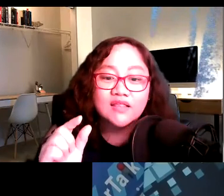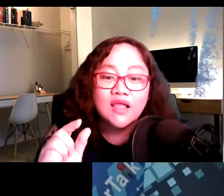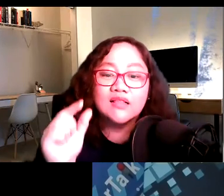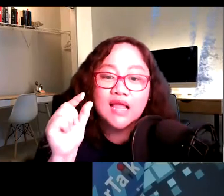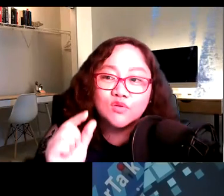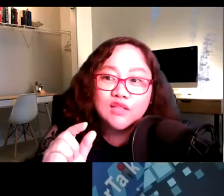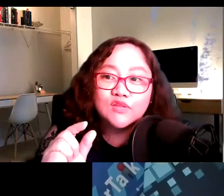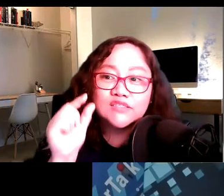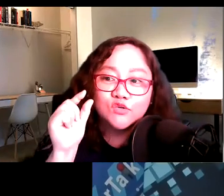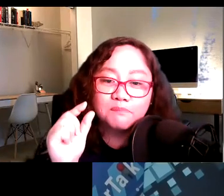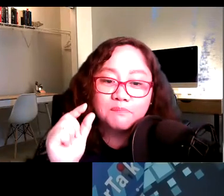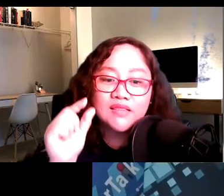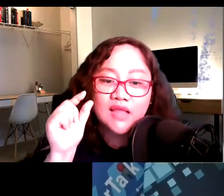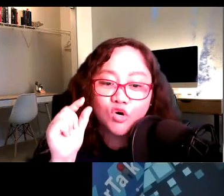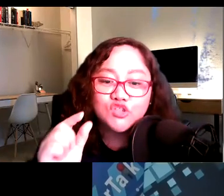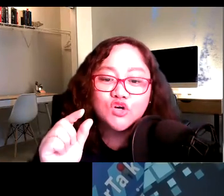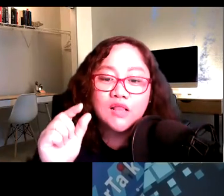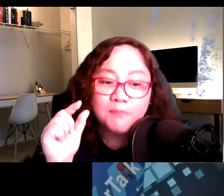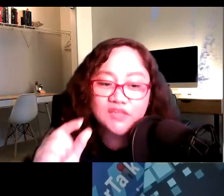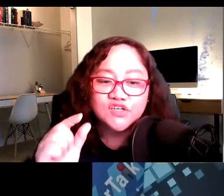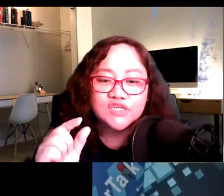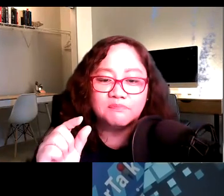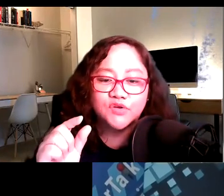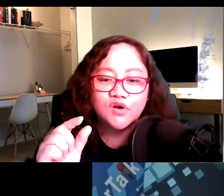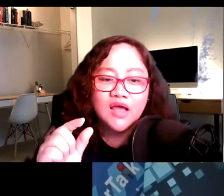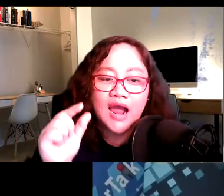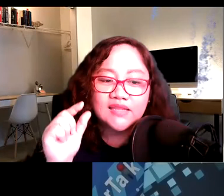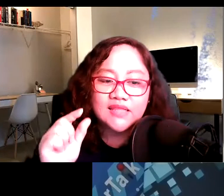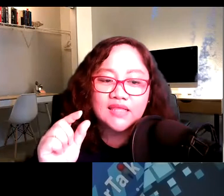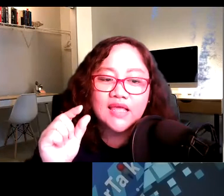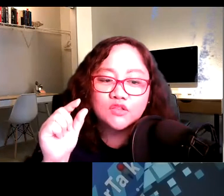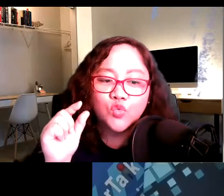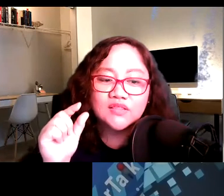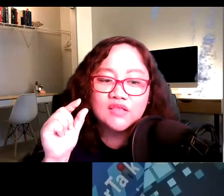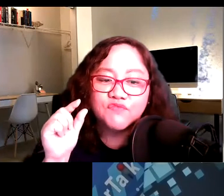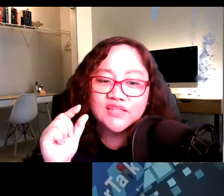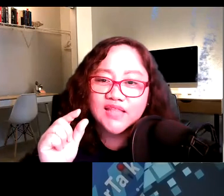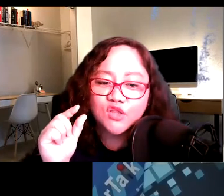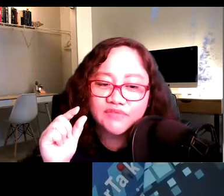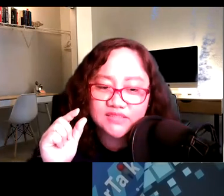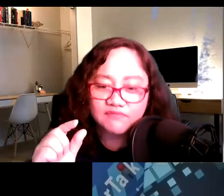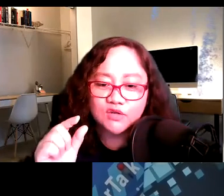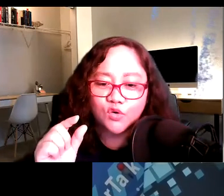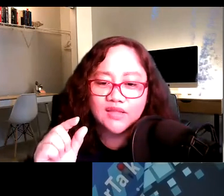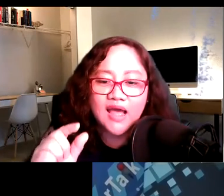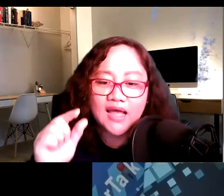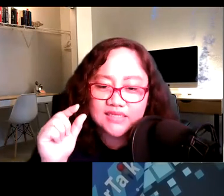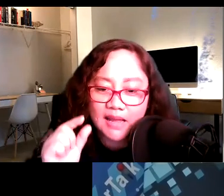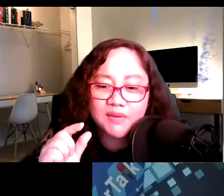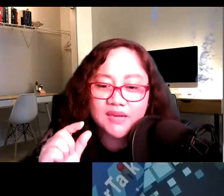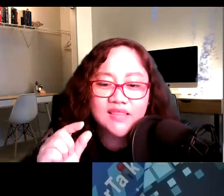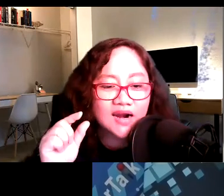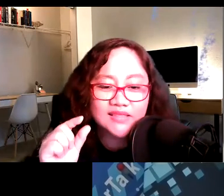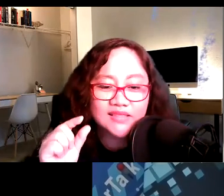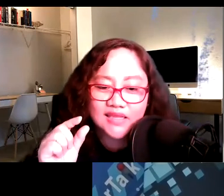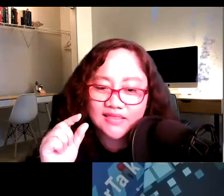consent, lalong-lalo na sa usapin ng conjugal partnership, no, Article 2049 of the Civil Code. At sinabi